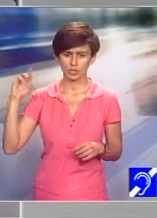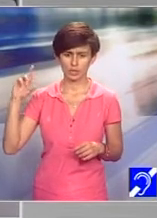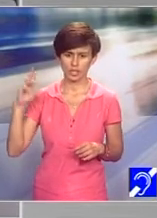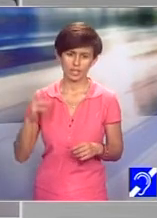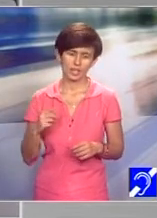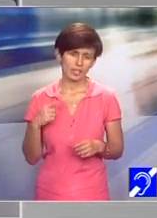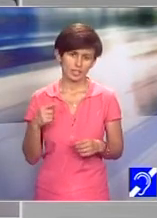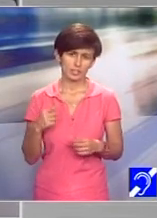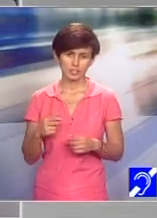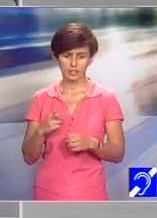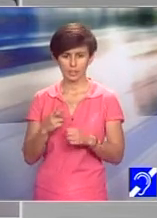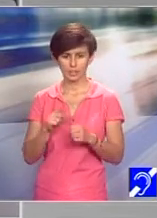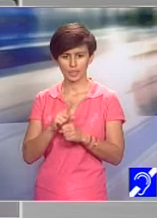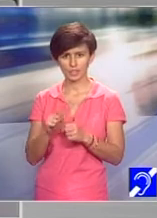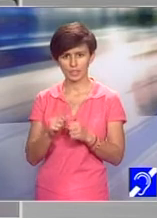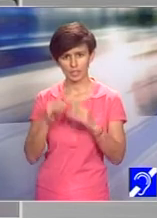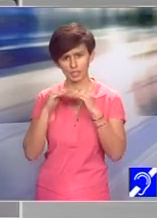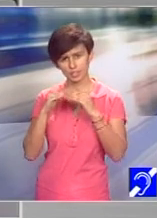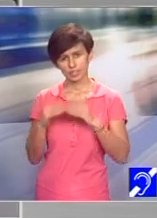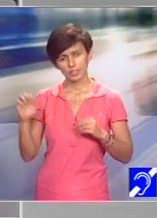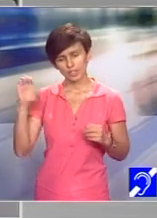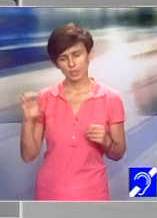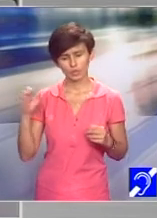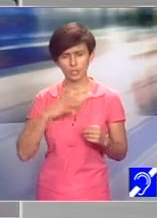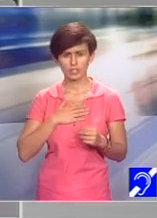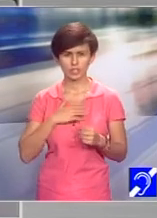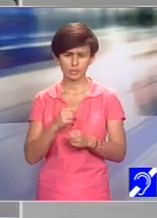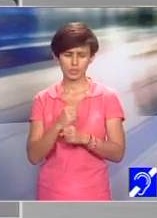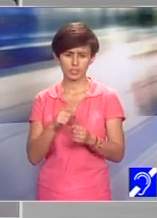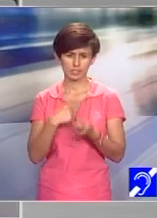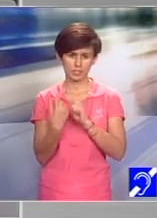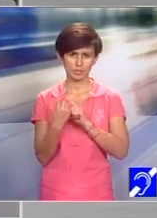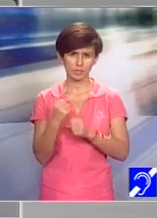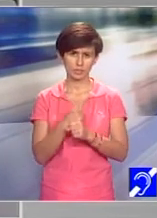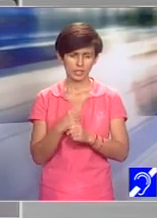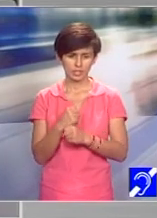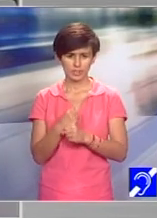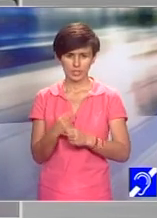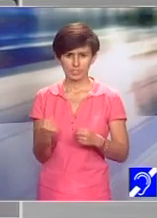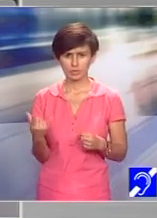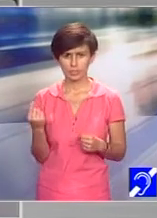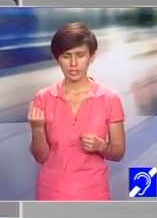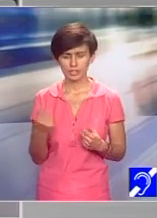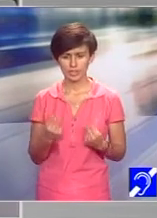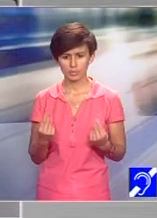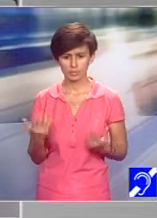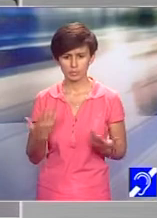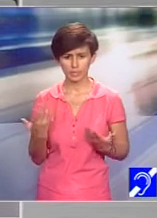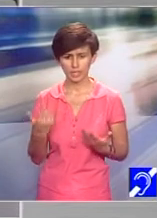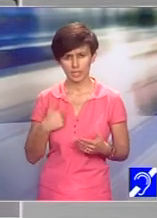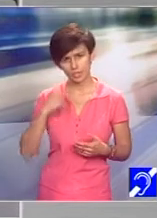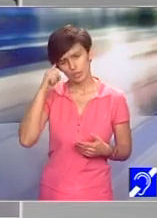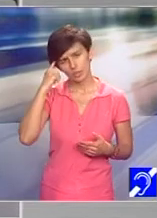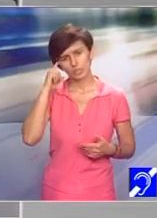european, și să avem un schimb de experiență cu mulți parteneri pe care eu am avut ocazia să-i cunosc în